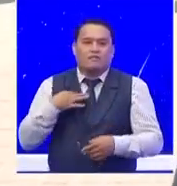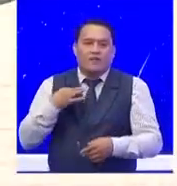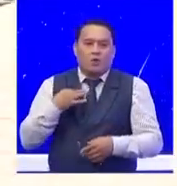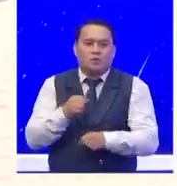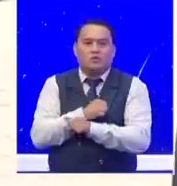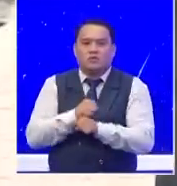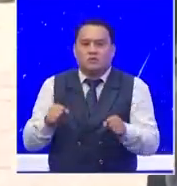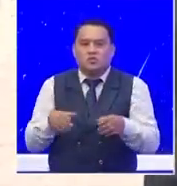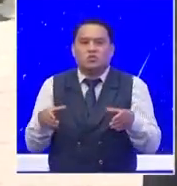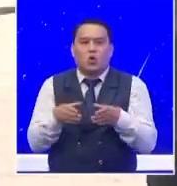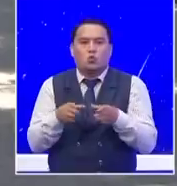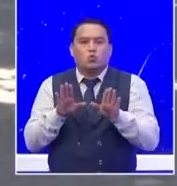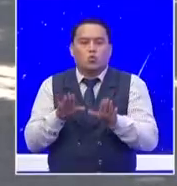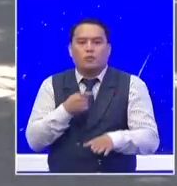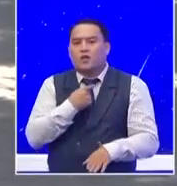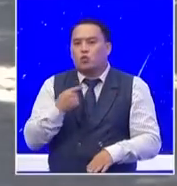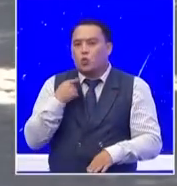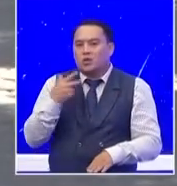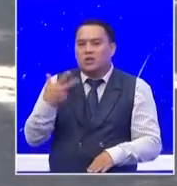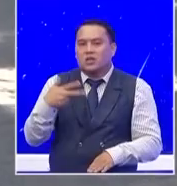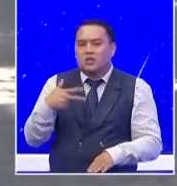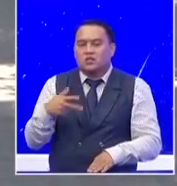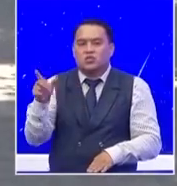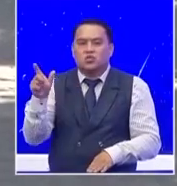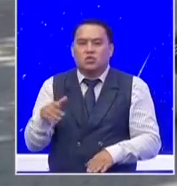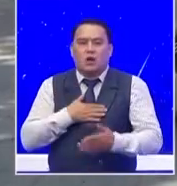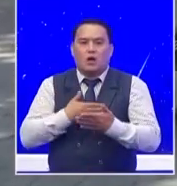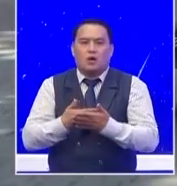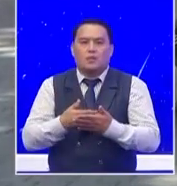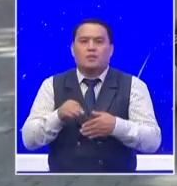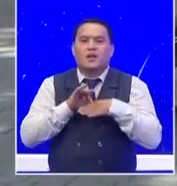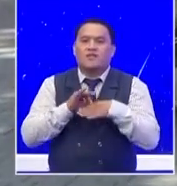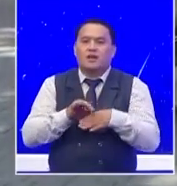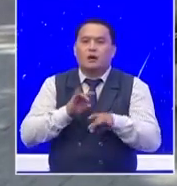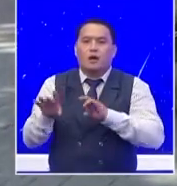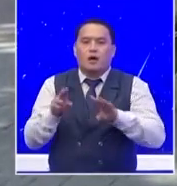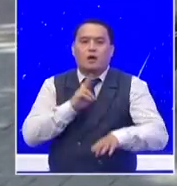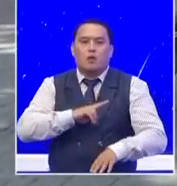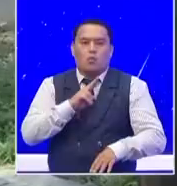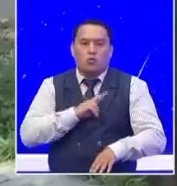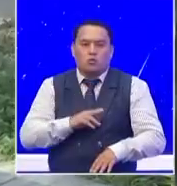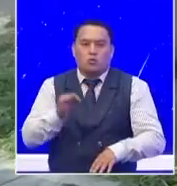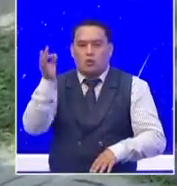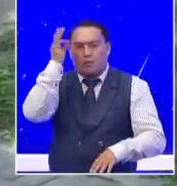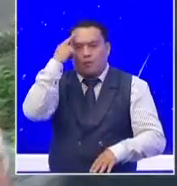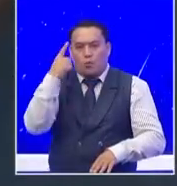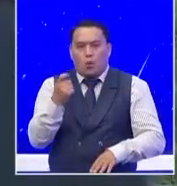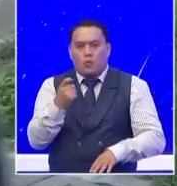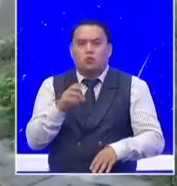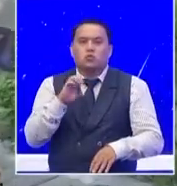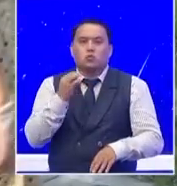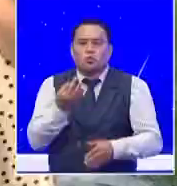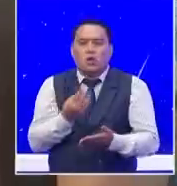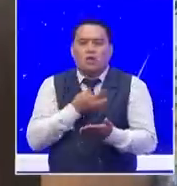нельзя, заявляют в штабе. Только в областном центре более 30 добровольцев провели разъяснительную работу и еще раз напомнили о